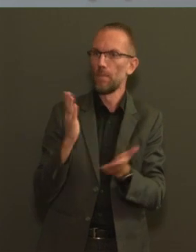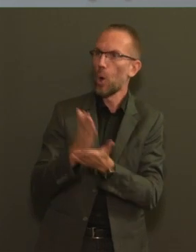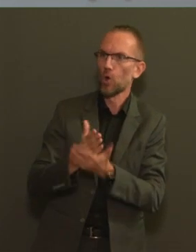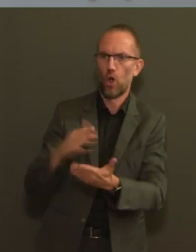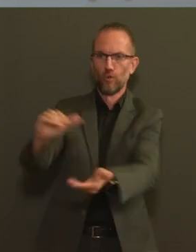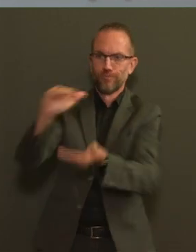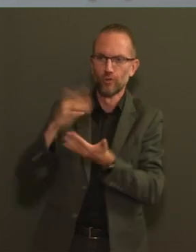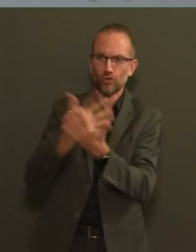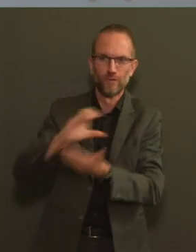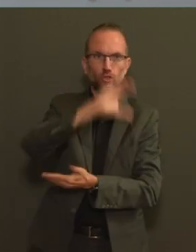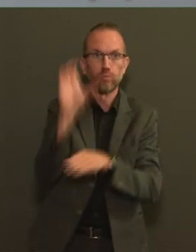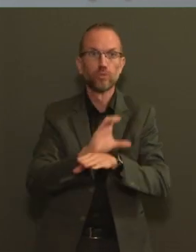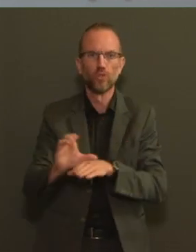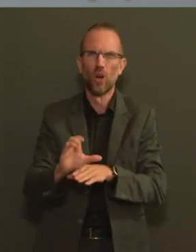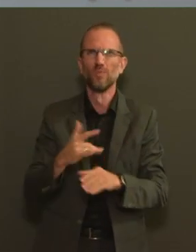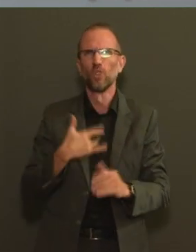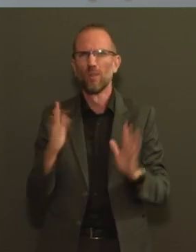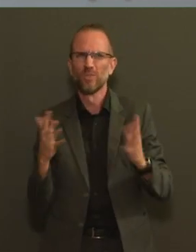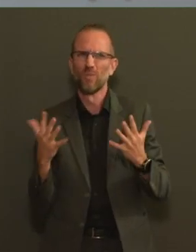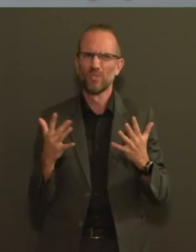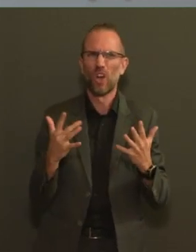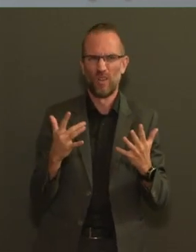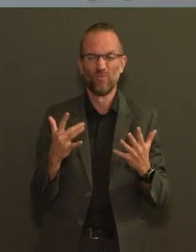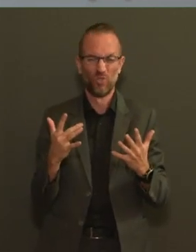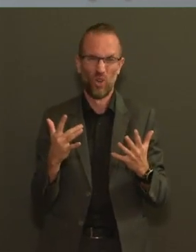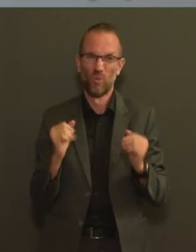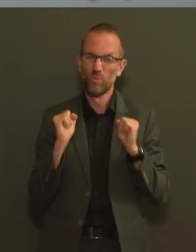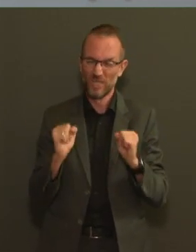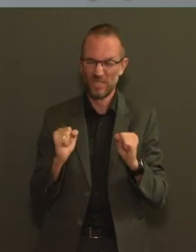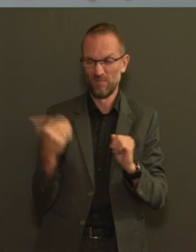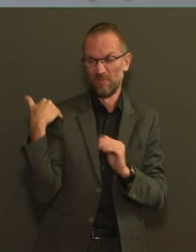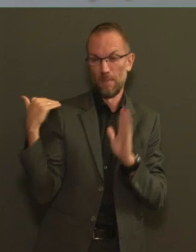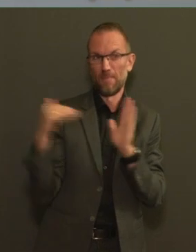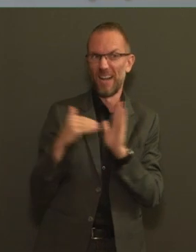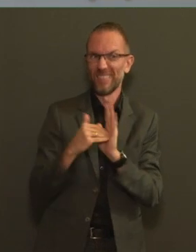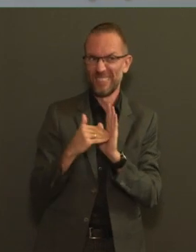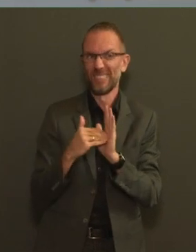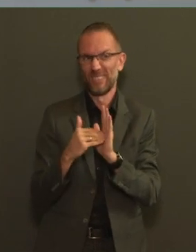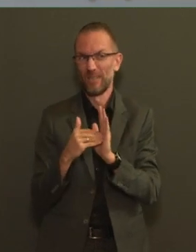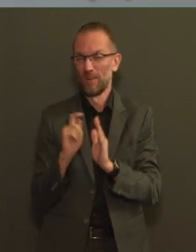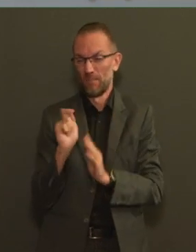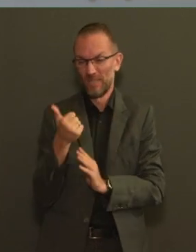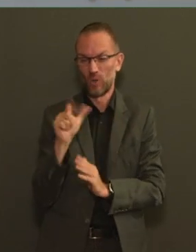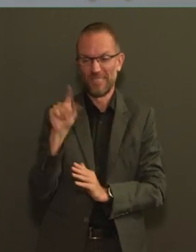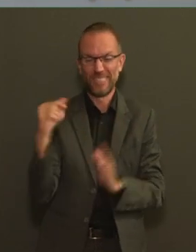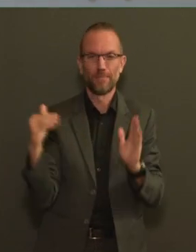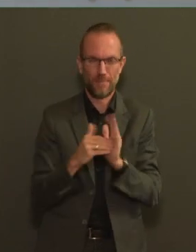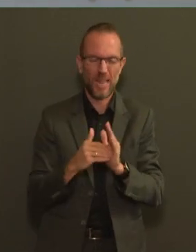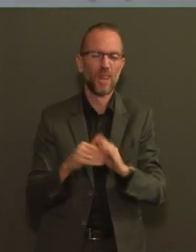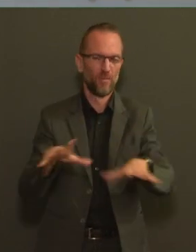dit, nous attendons à atteindre pour mardi de l'ordre de 10 000 cas